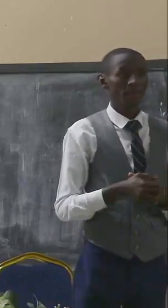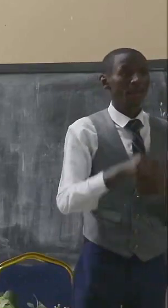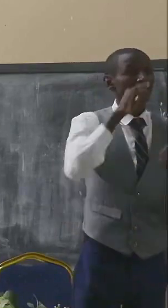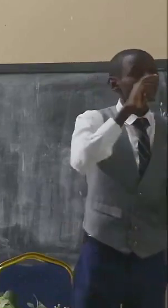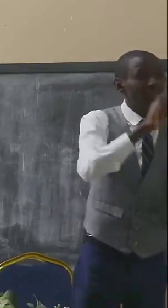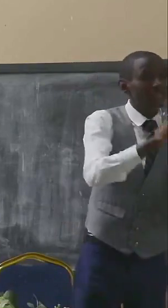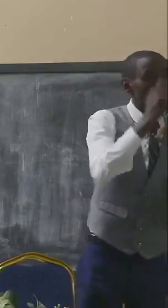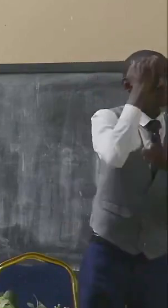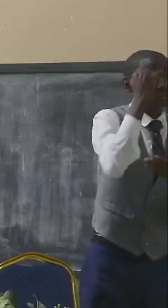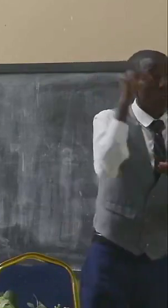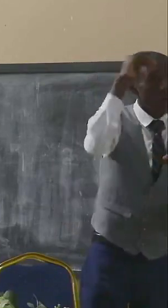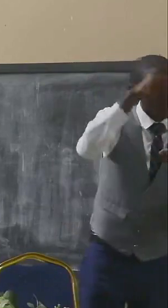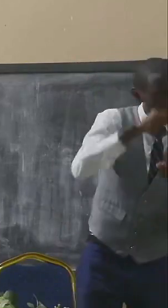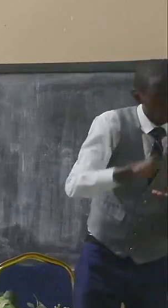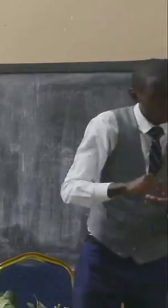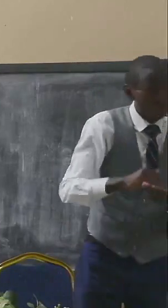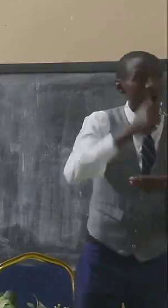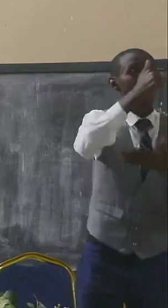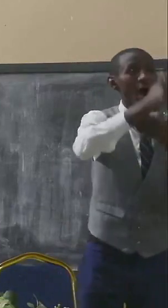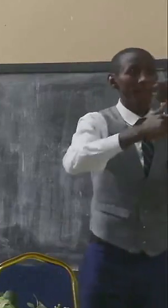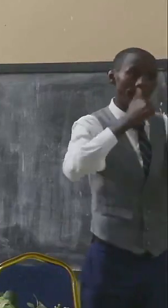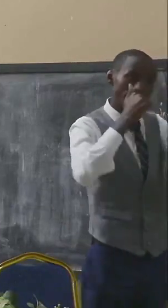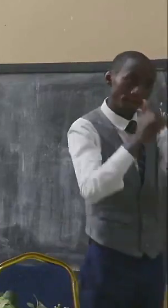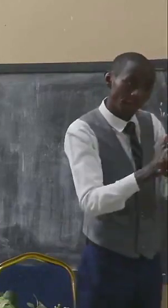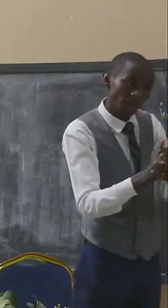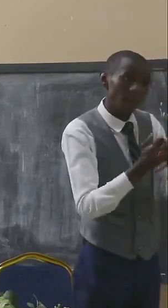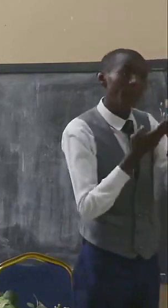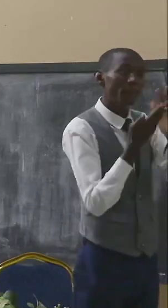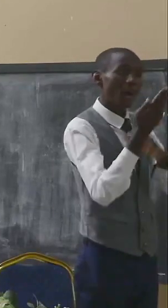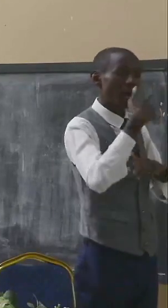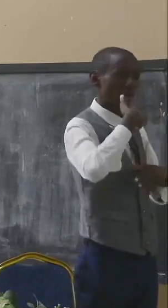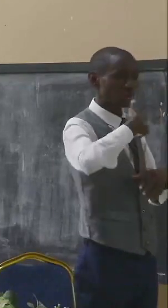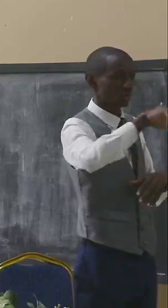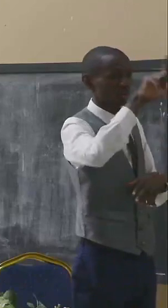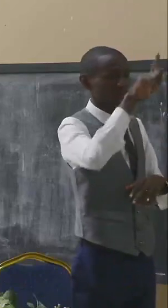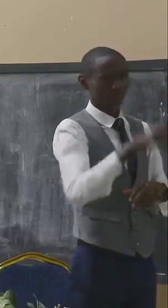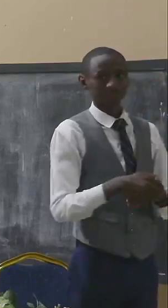C'est pourquoi encore l'amen par lui